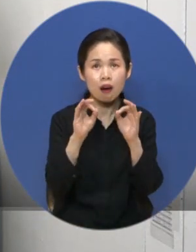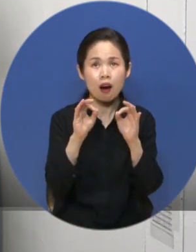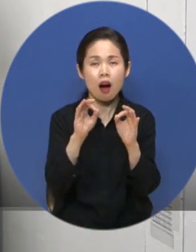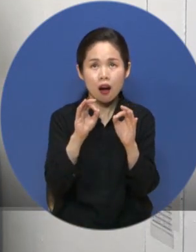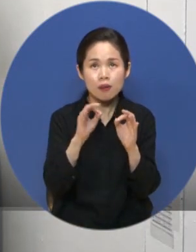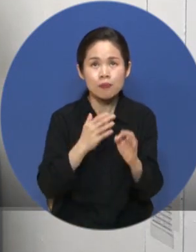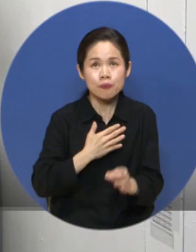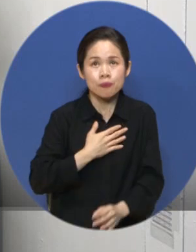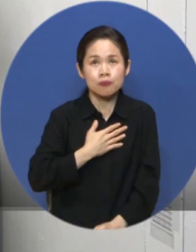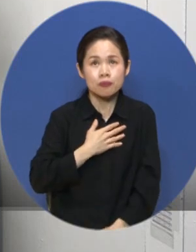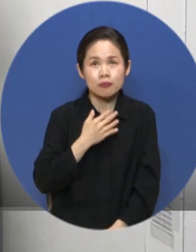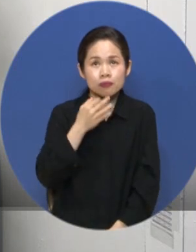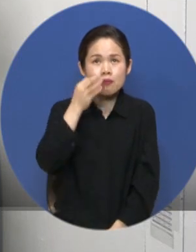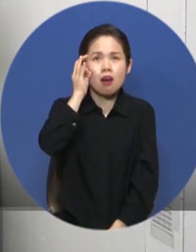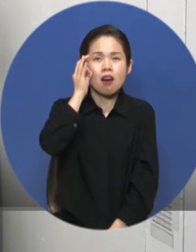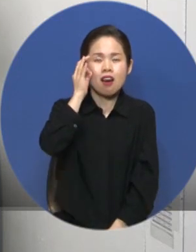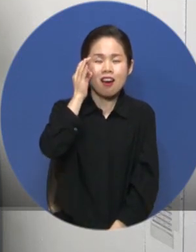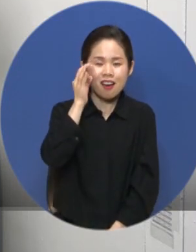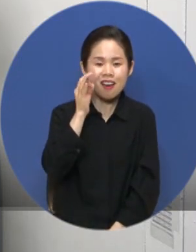본인만의